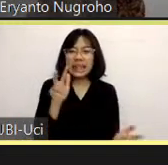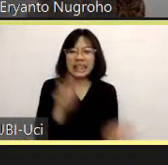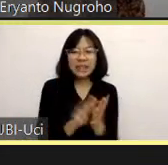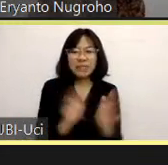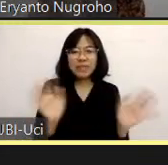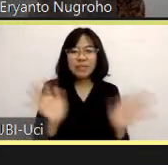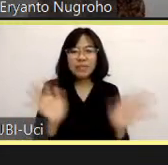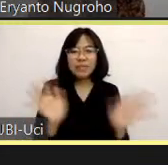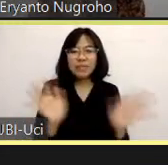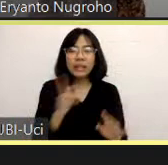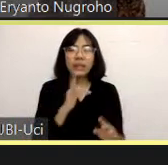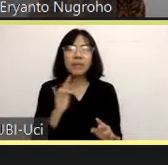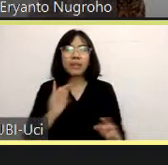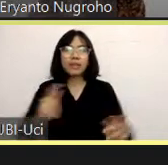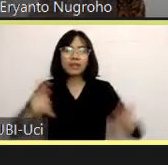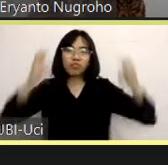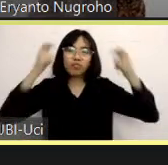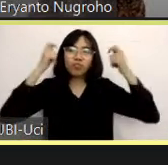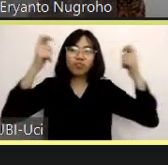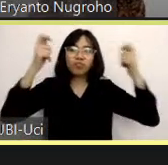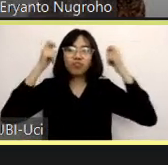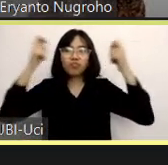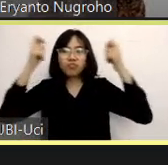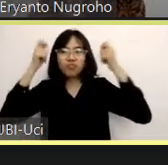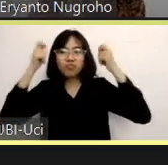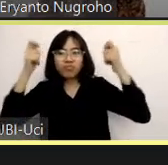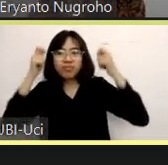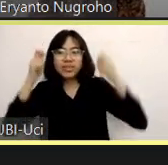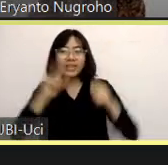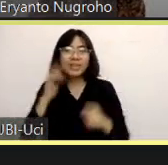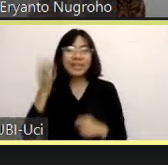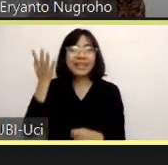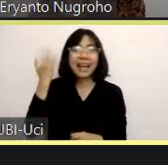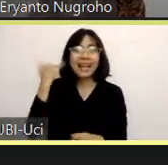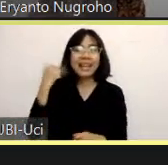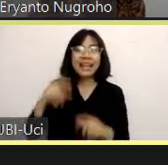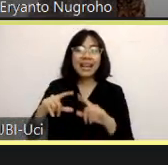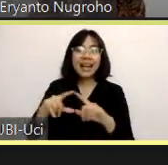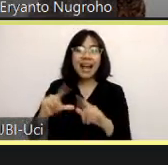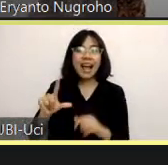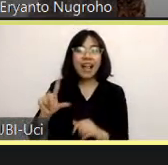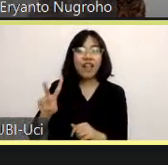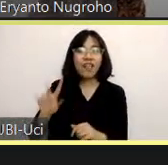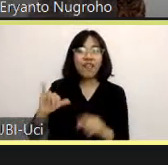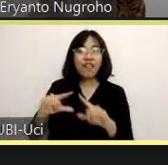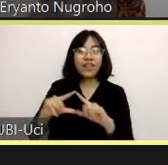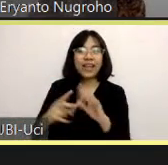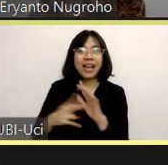Seperti para demonstran yang baru dibahas oleh Mbak Alfiani.